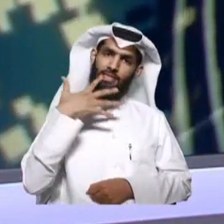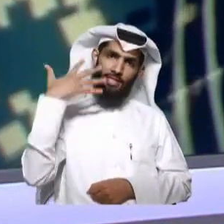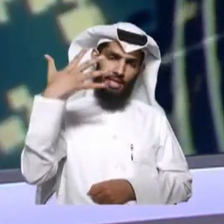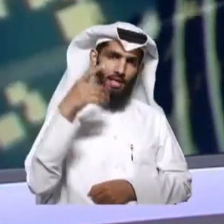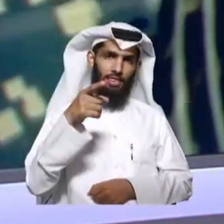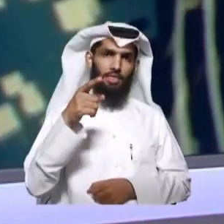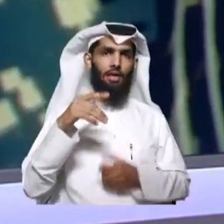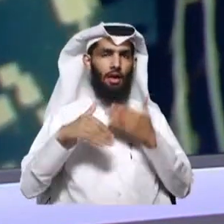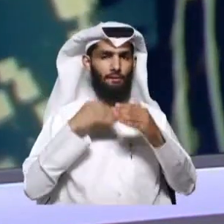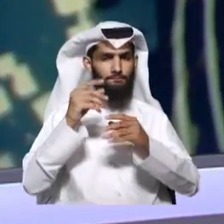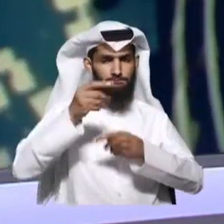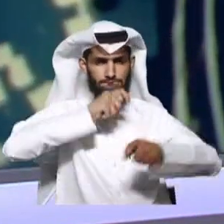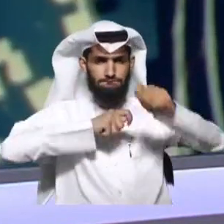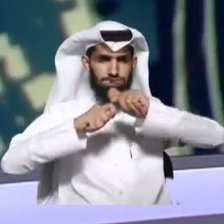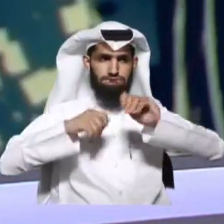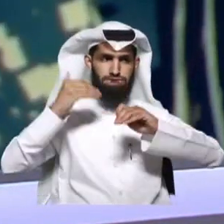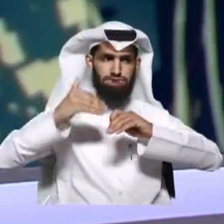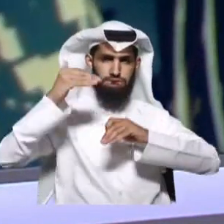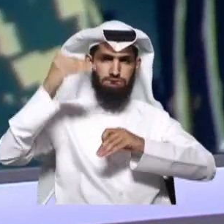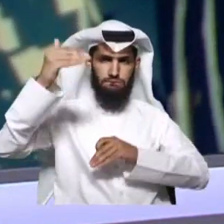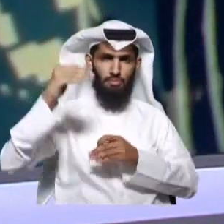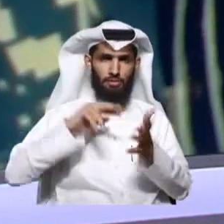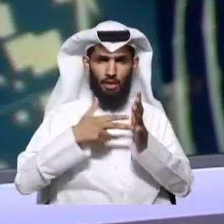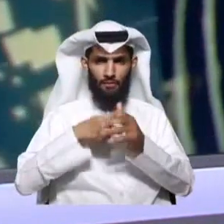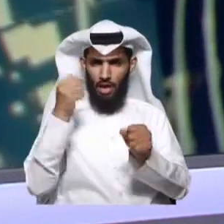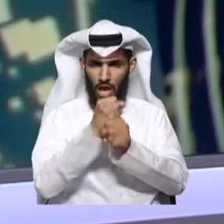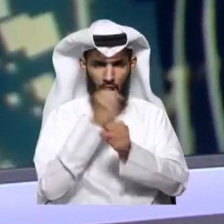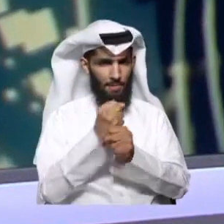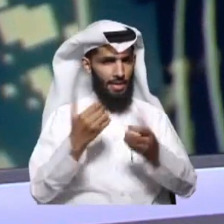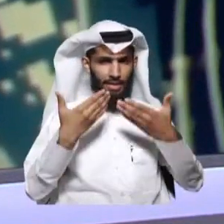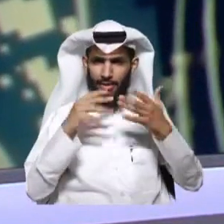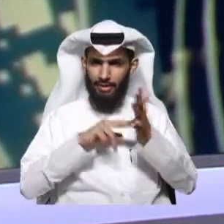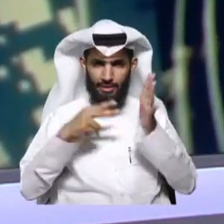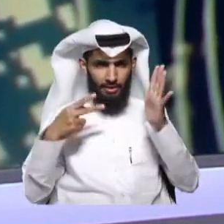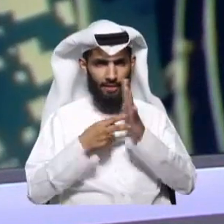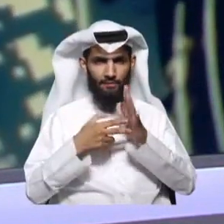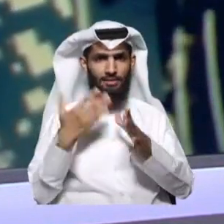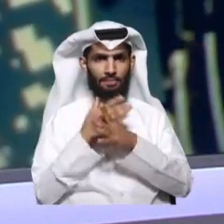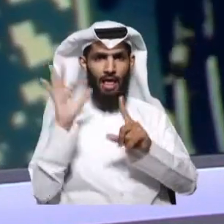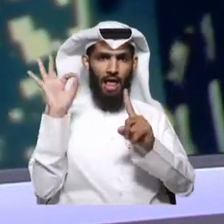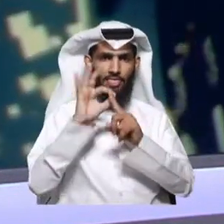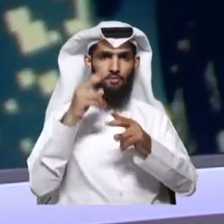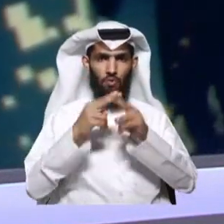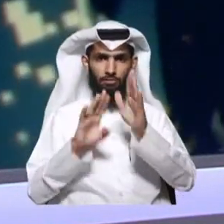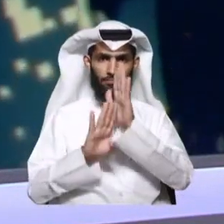المشاريع المستقبلية وآلية التطبيق التي تؤدي إلى تقدم الكويت في المؤشرات